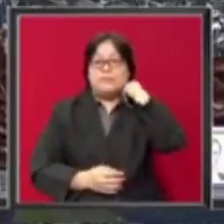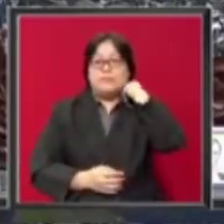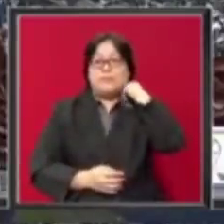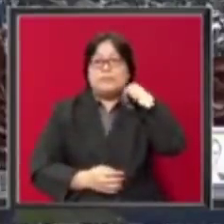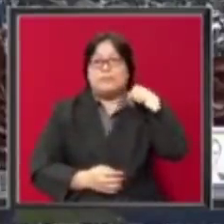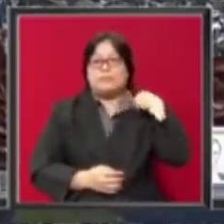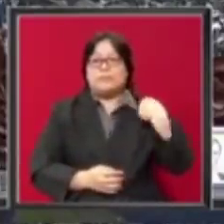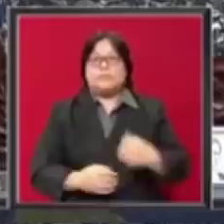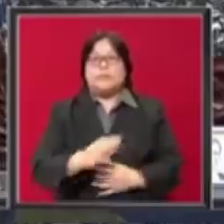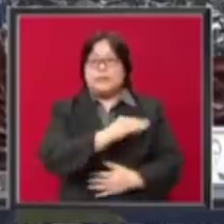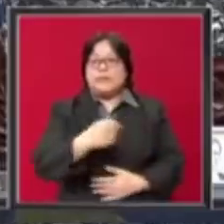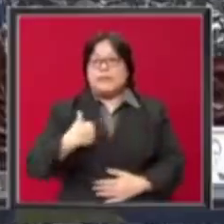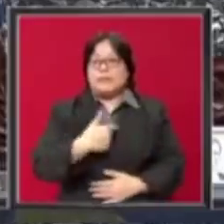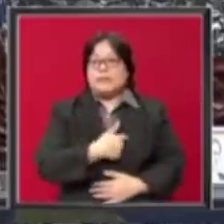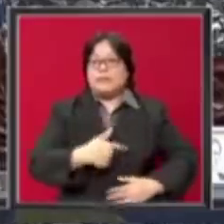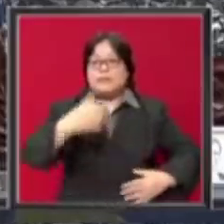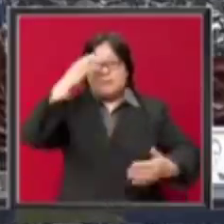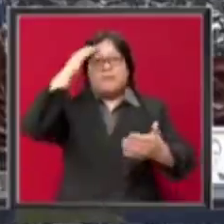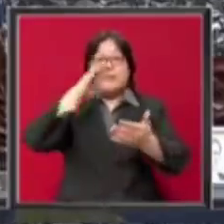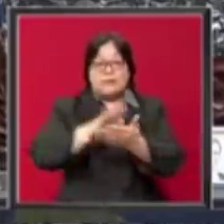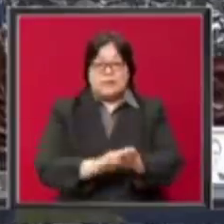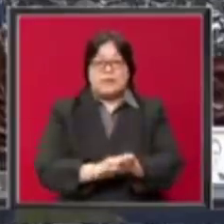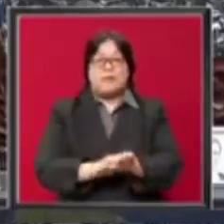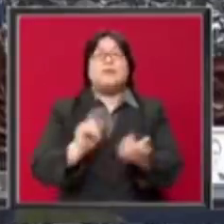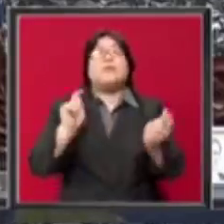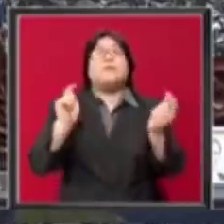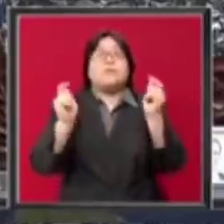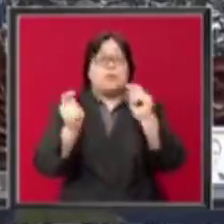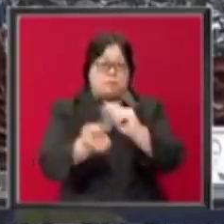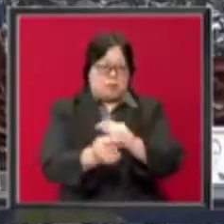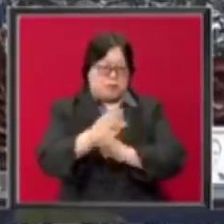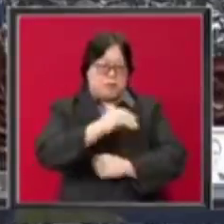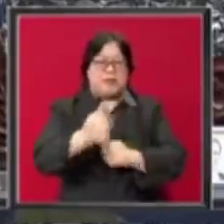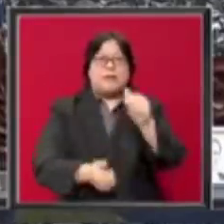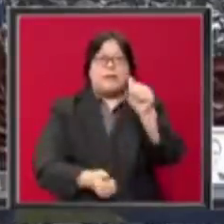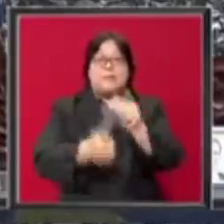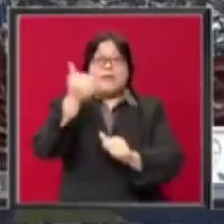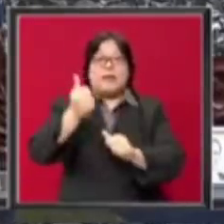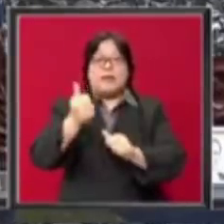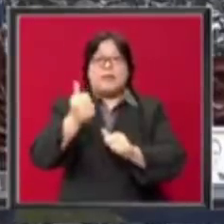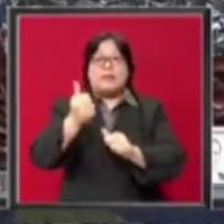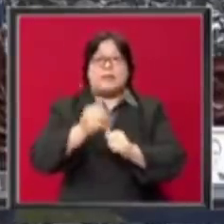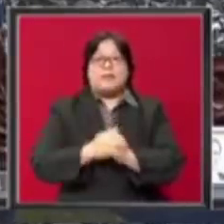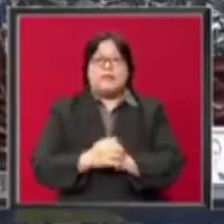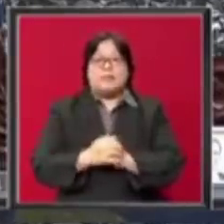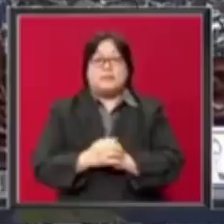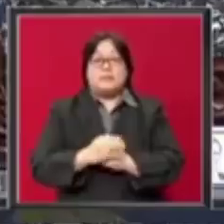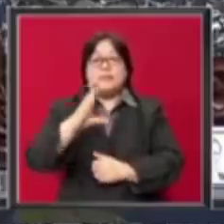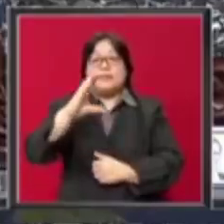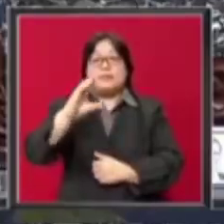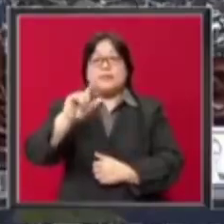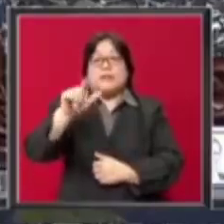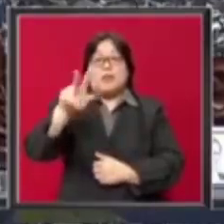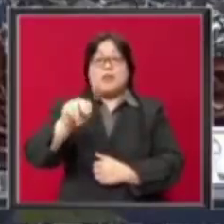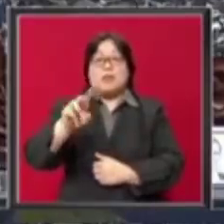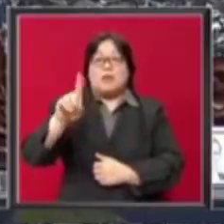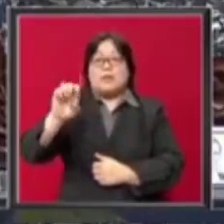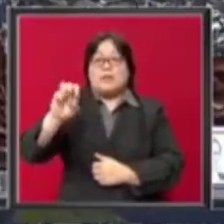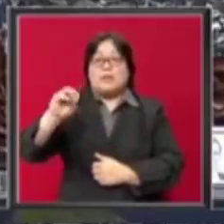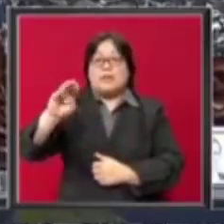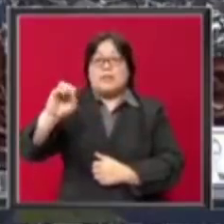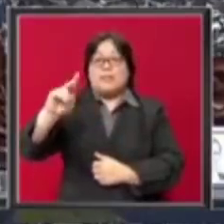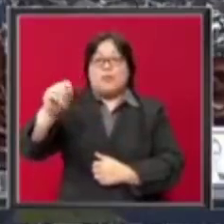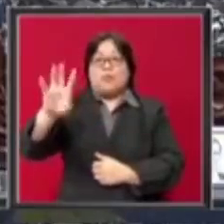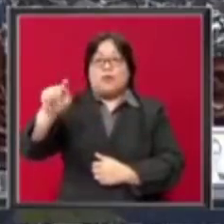Dan kita percaya dengan perubahan dan kemenangan calon Demokrat,